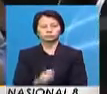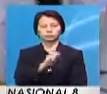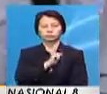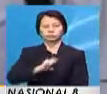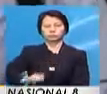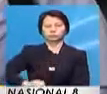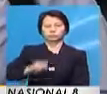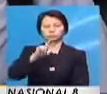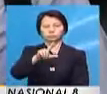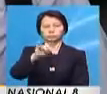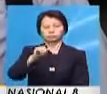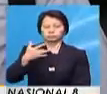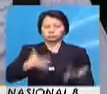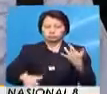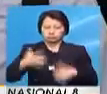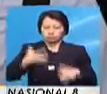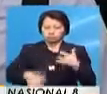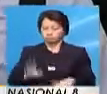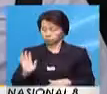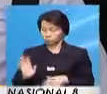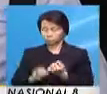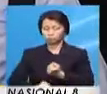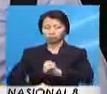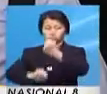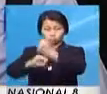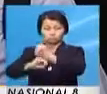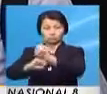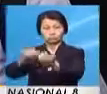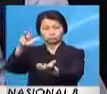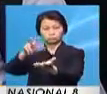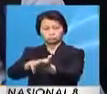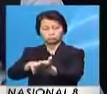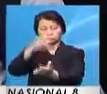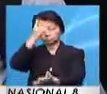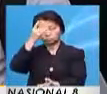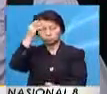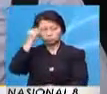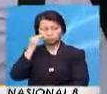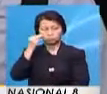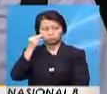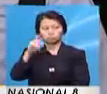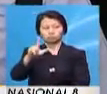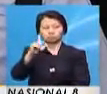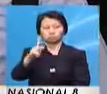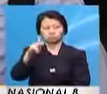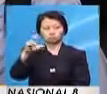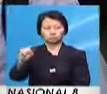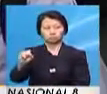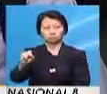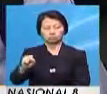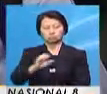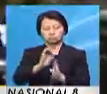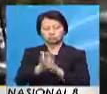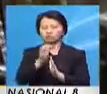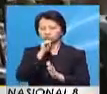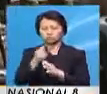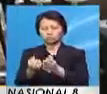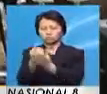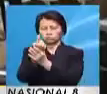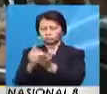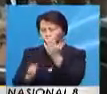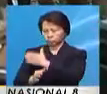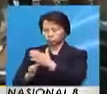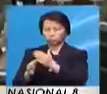Tengku Razali juga menafikan beliau menyokong gerakan deklarasi Tun Dr. Mahathir Mohamad Lim Kit Siang. Justru tidak timbul isu